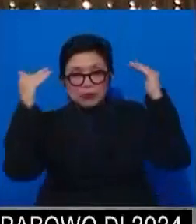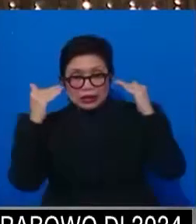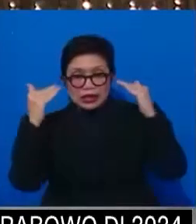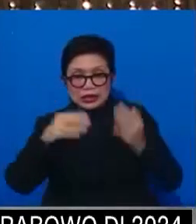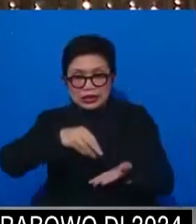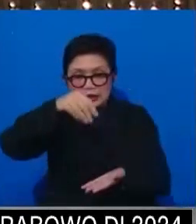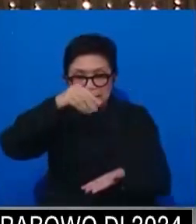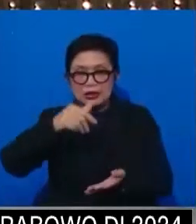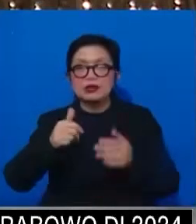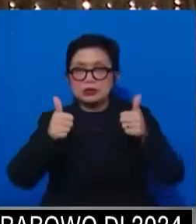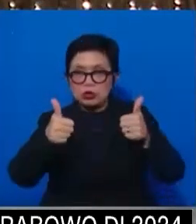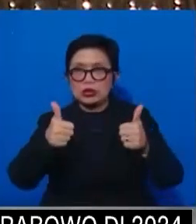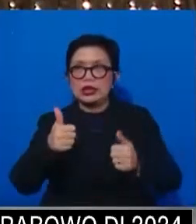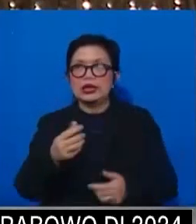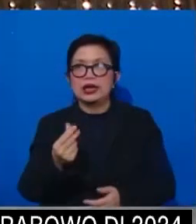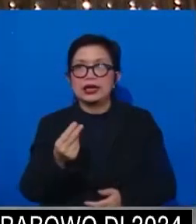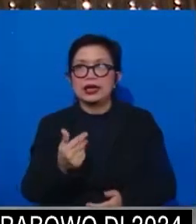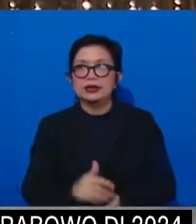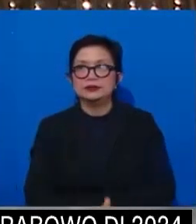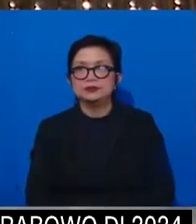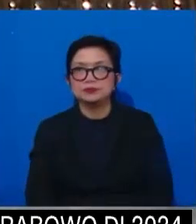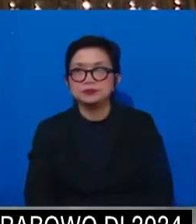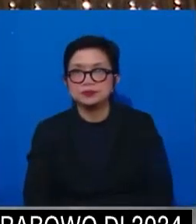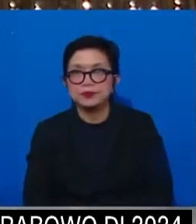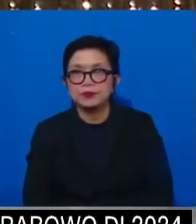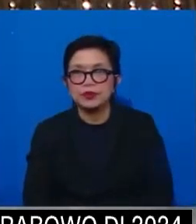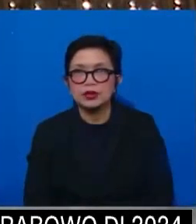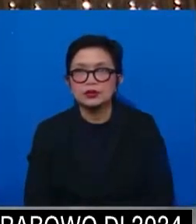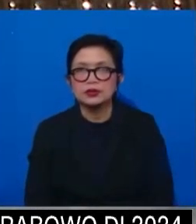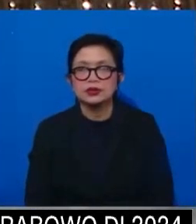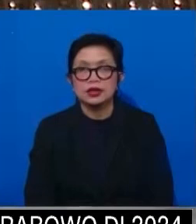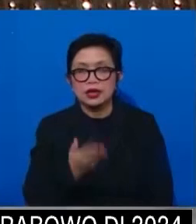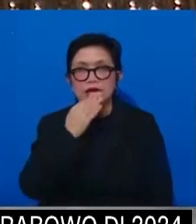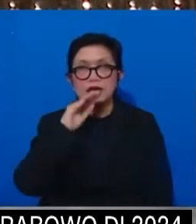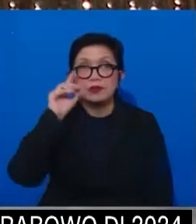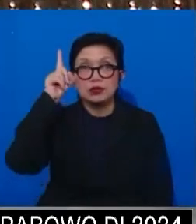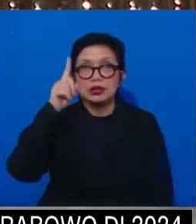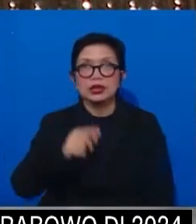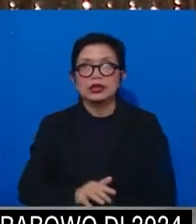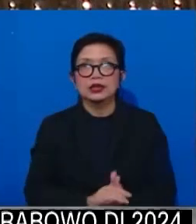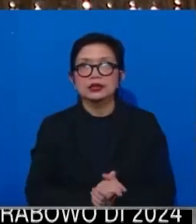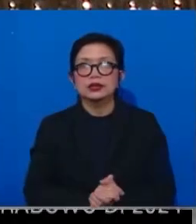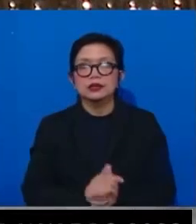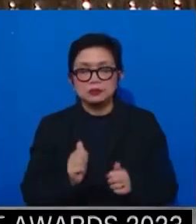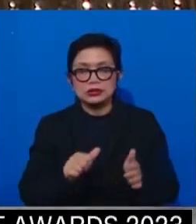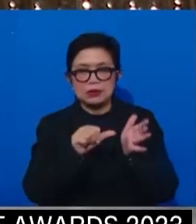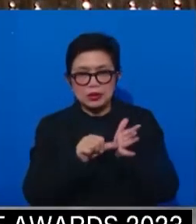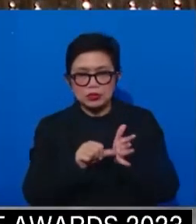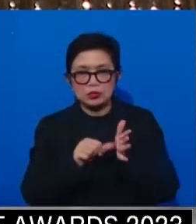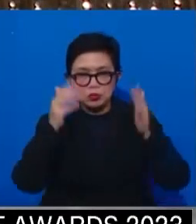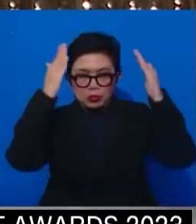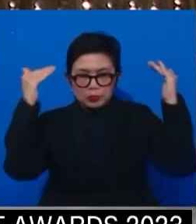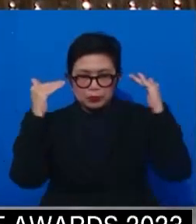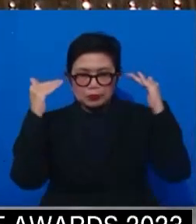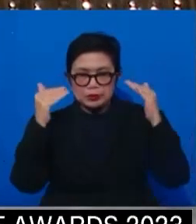Geomembran itu ini untuk media geoisolator, alhamdulillah sangat-sangat membantu bagi para petani garam